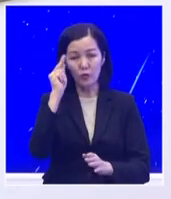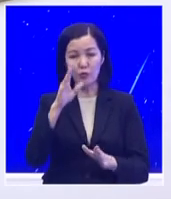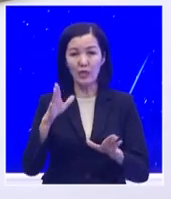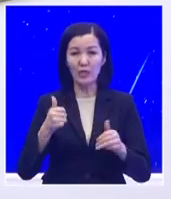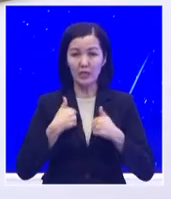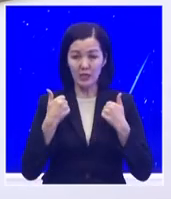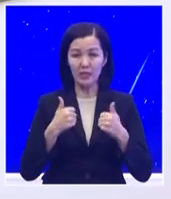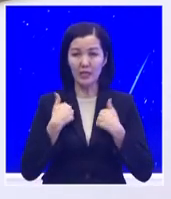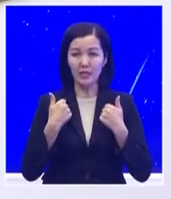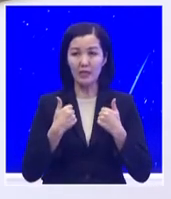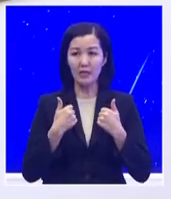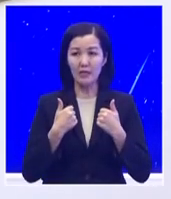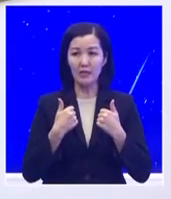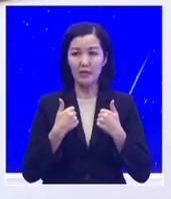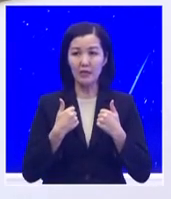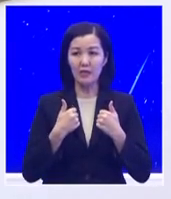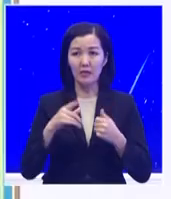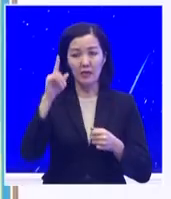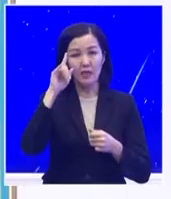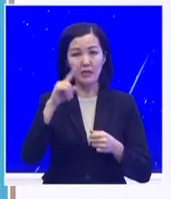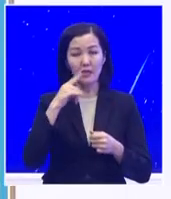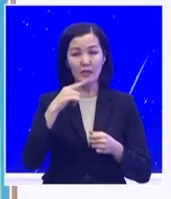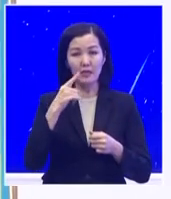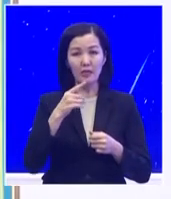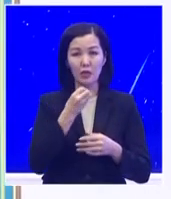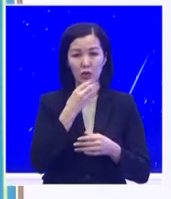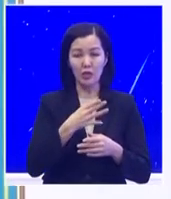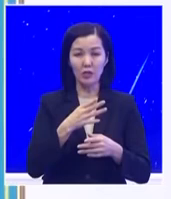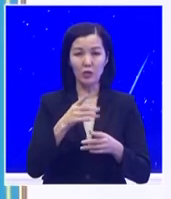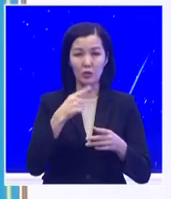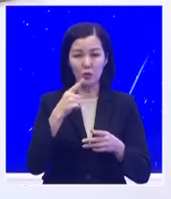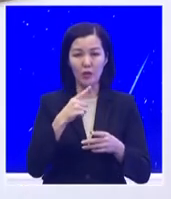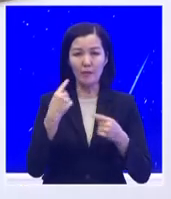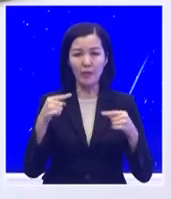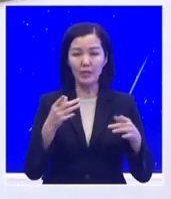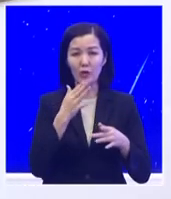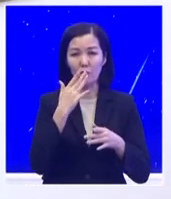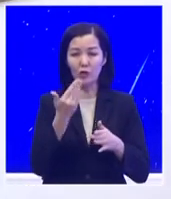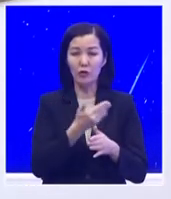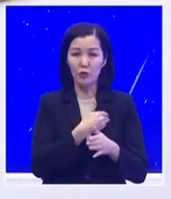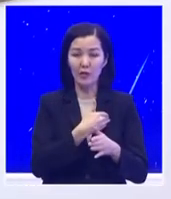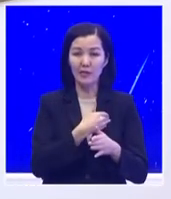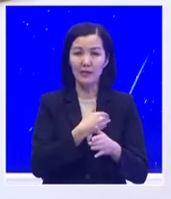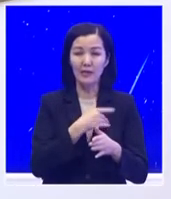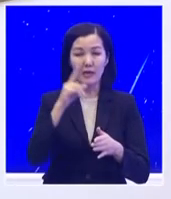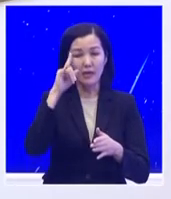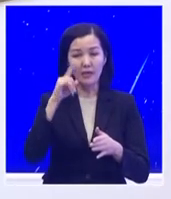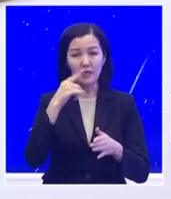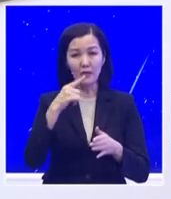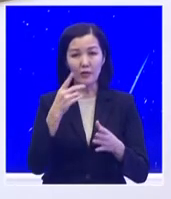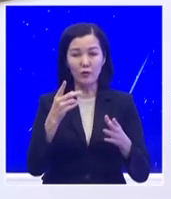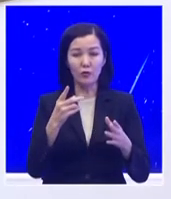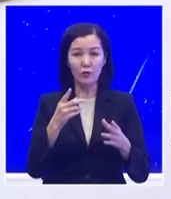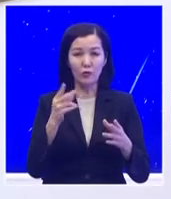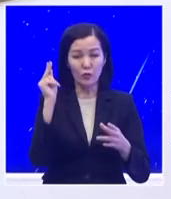Себебі бізде де бәрі қазақ тілінде жақсы сөйлейді. Өзге ұлттардан да сұраныс бар. Именно қазақ тілін үйренуге